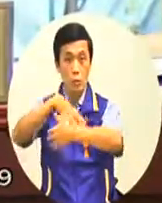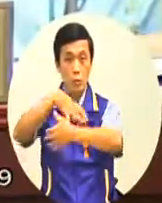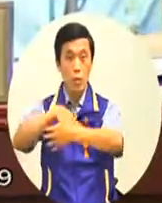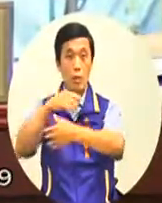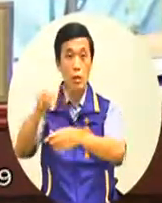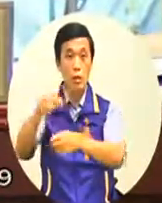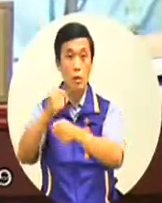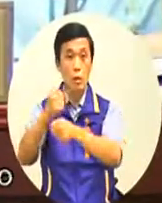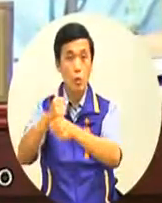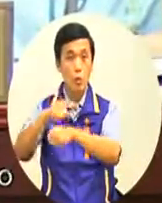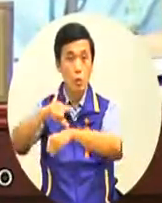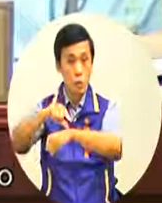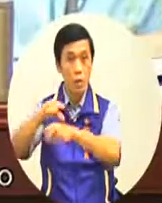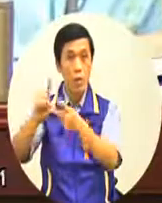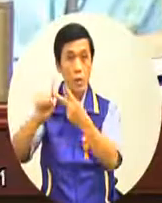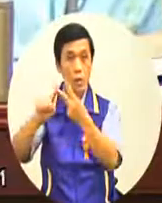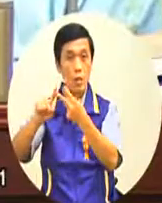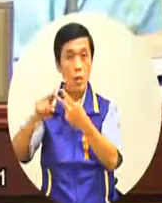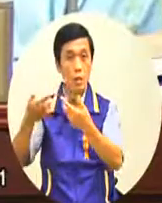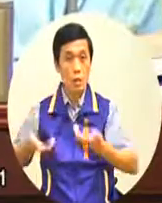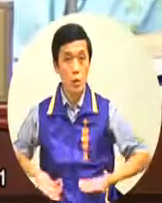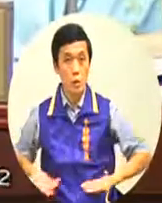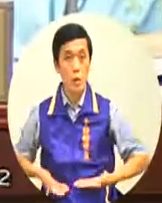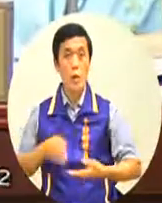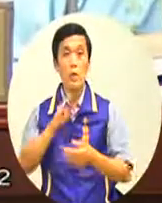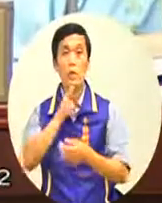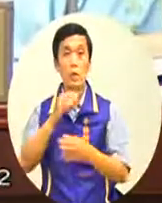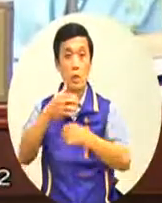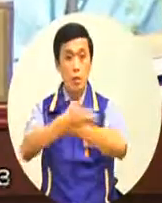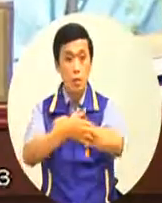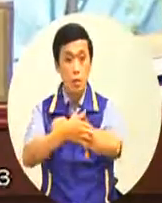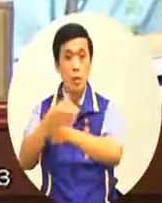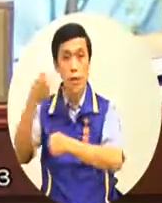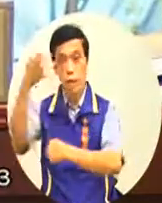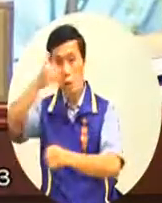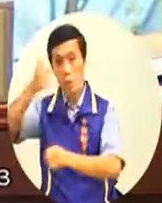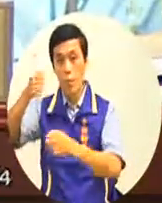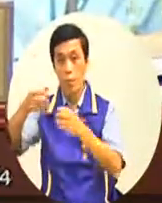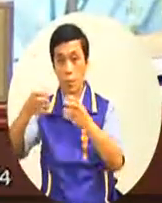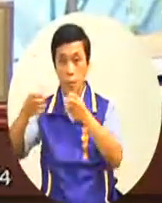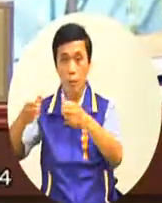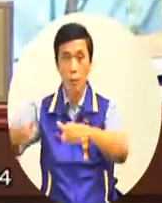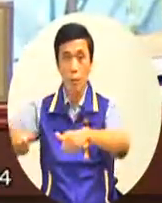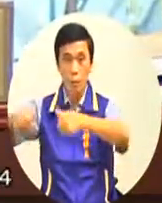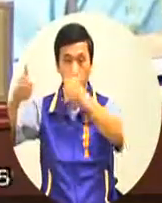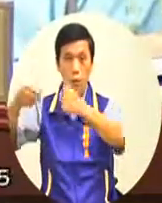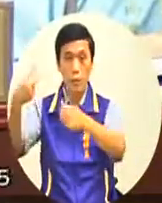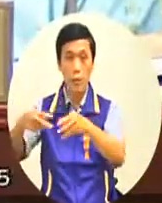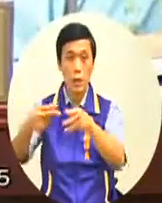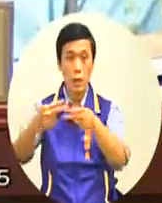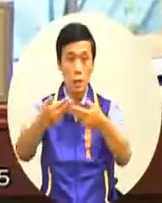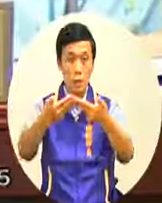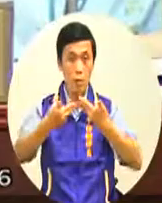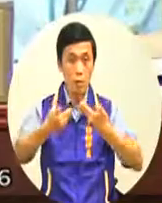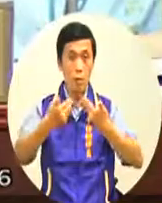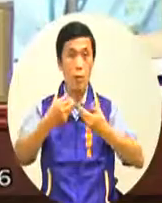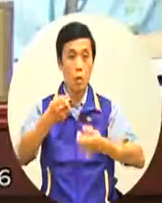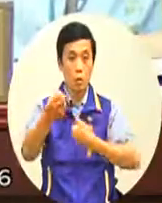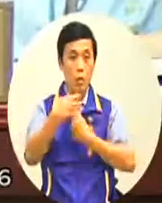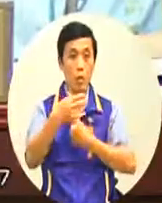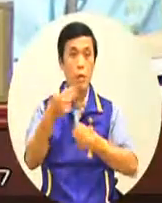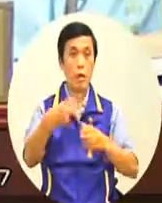跟它的休假可以劳雇双方约定，然后帮我们核备。那另外一个在护理之家，护理之家它